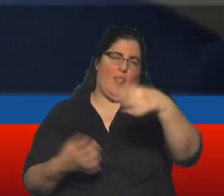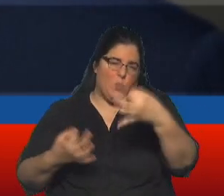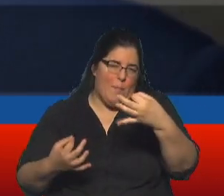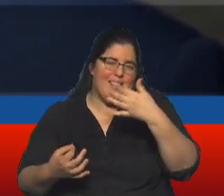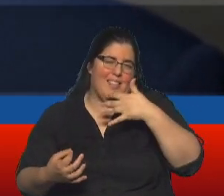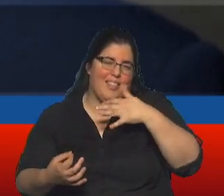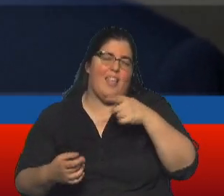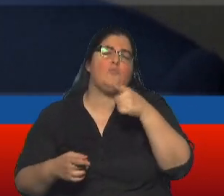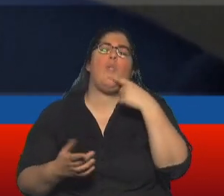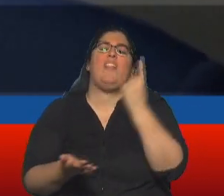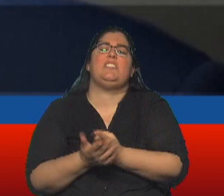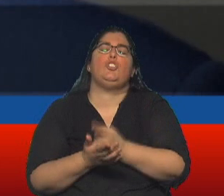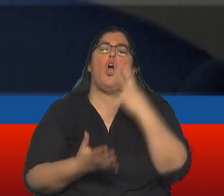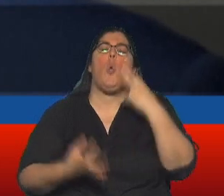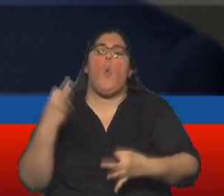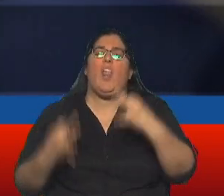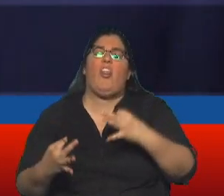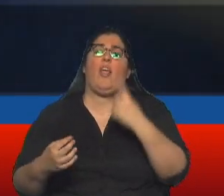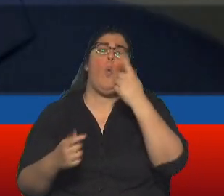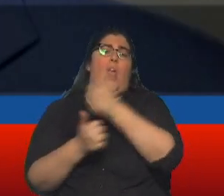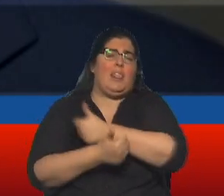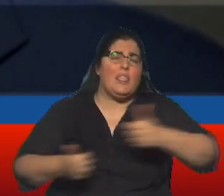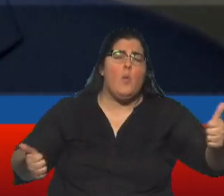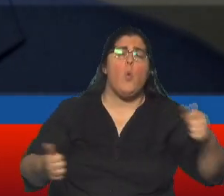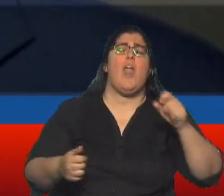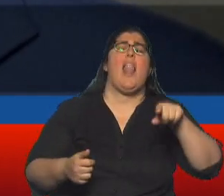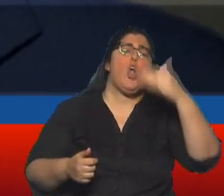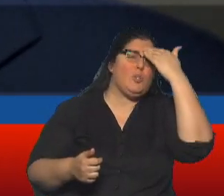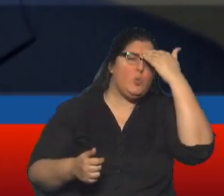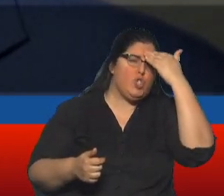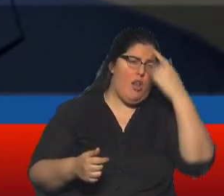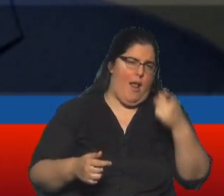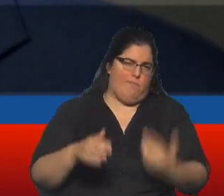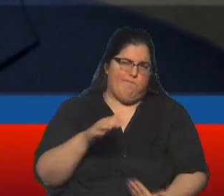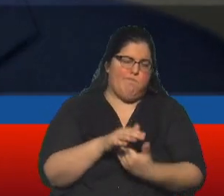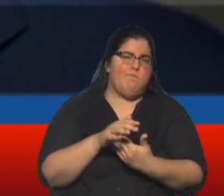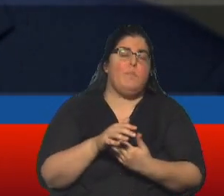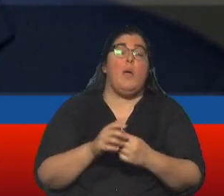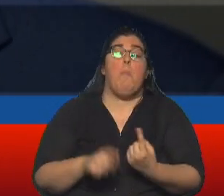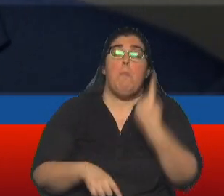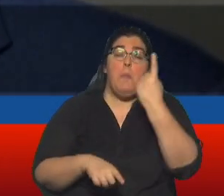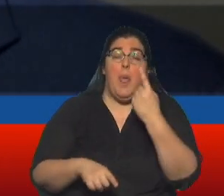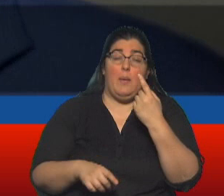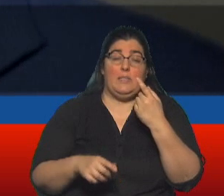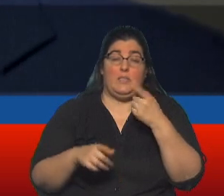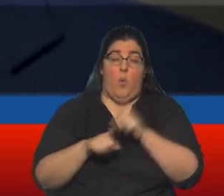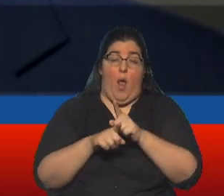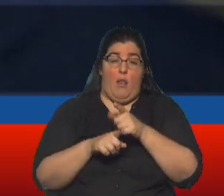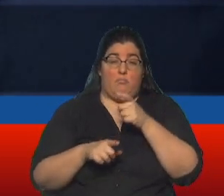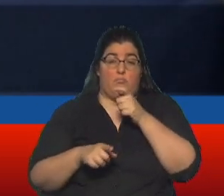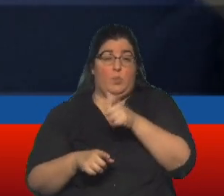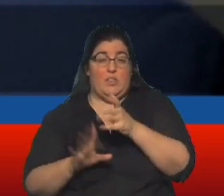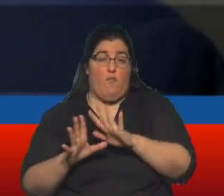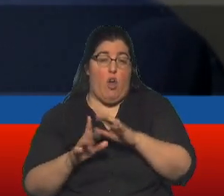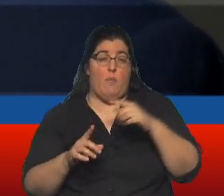juridique d'une haute juridiction d'un tribunal constitutionnel. Et donc ce n'est pas la première fois que nous avons à réagir. On veut effectivement éviter qu'il